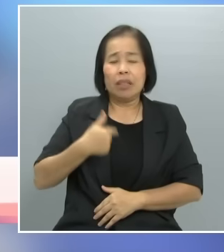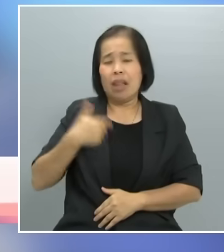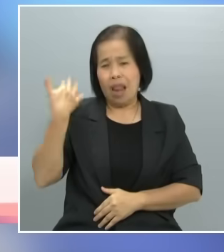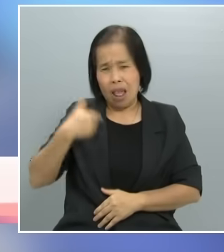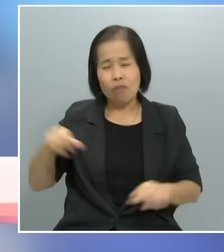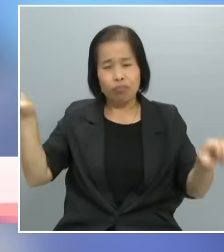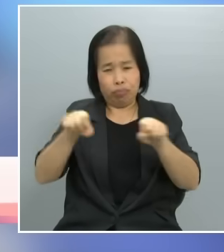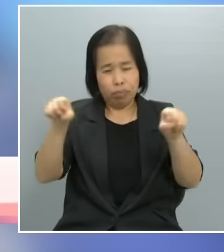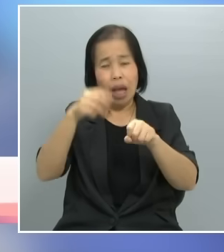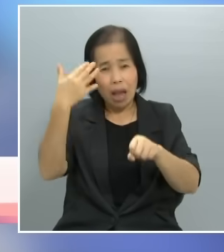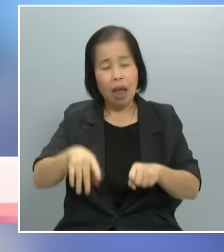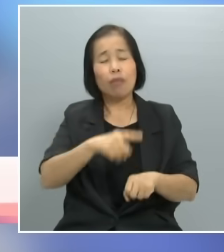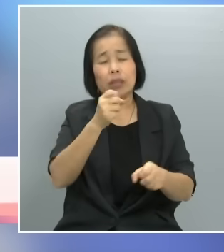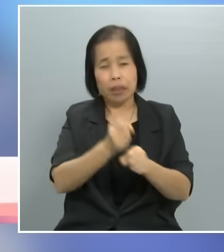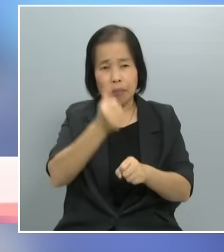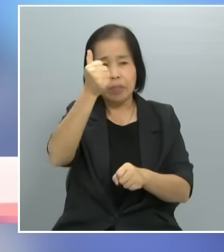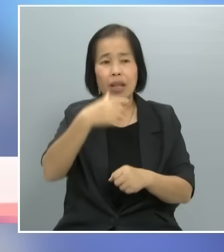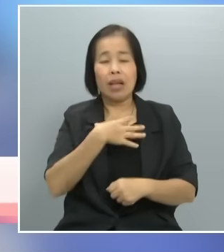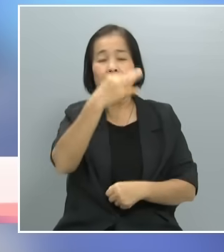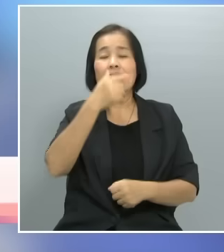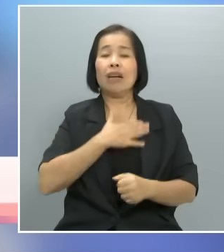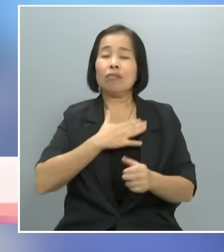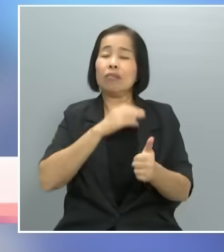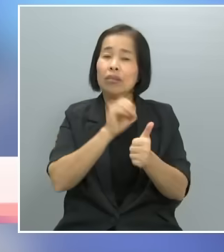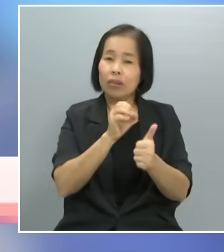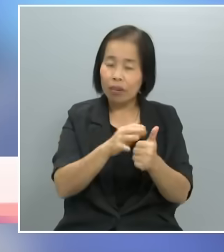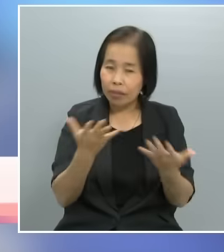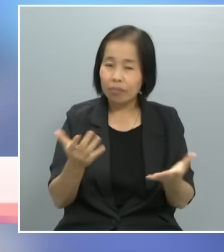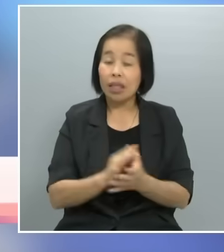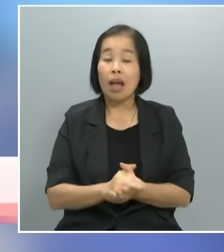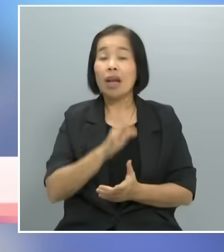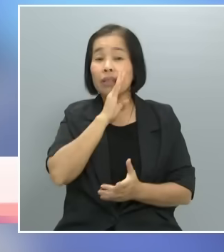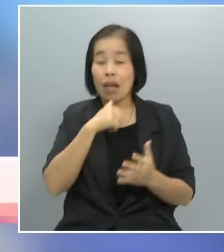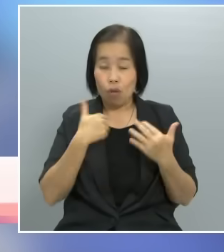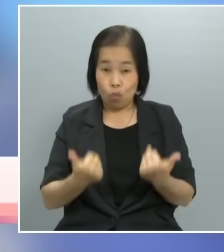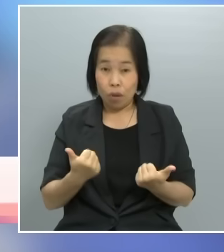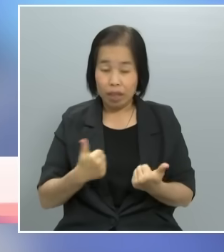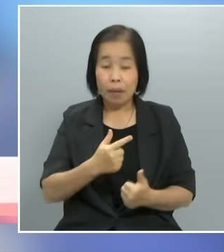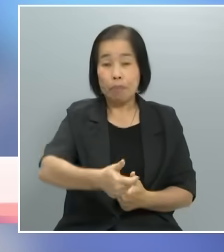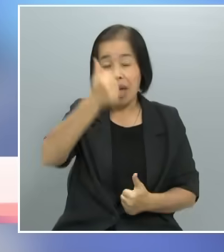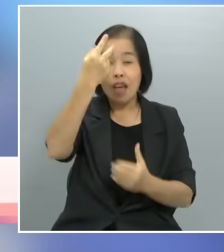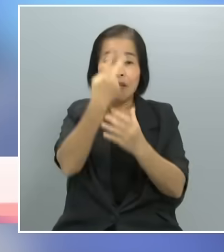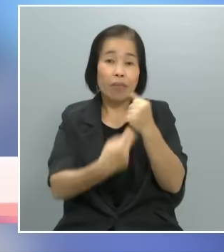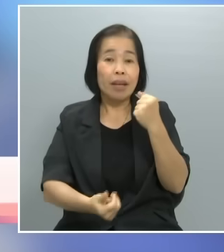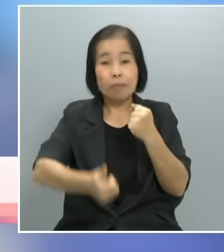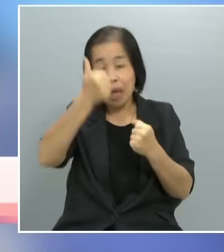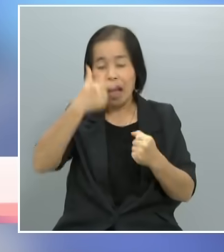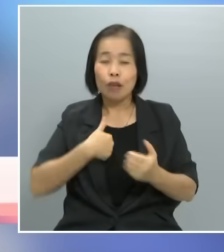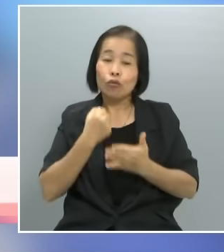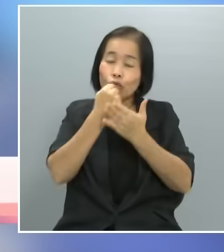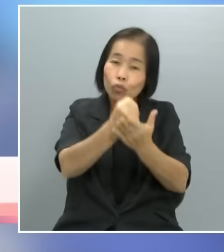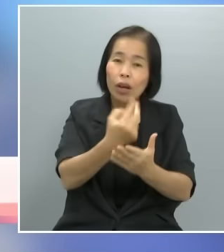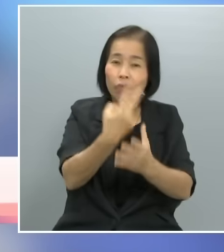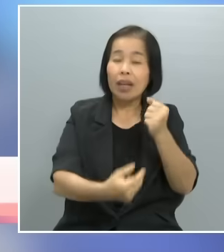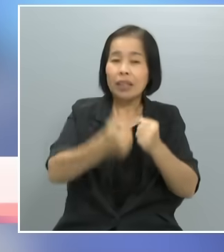นเขาไม่ผิดหวังเลยที่เขาเลือกพี่เป็นโค้ชเพราะฉะนั้นถ้าวันนี้คุณได้แฟนแล้วโปรไฟล์ไม่ดีไม่รู้ว่าจะเลี้ยงเราไปจน